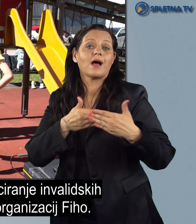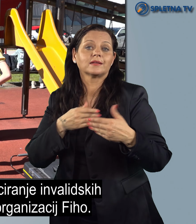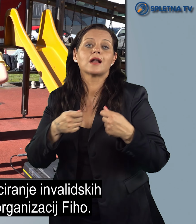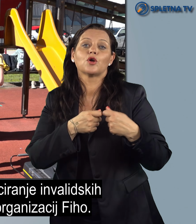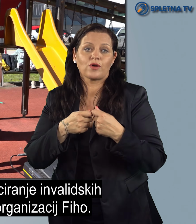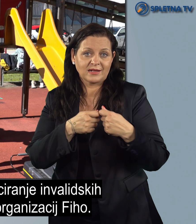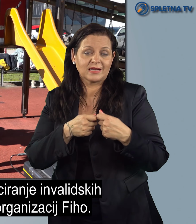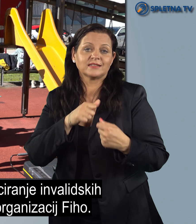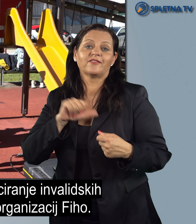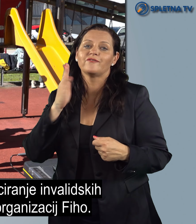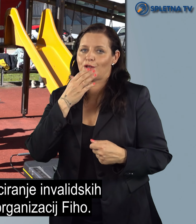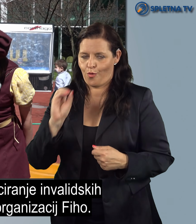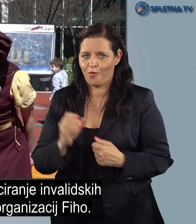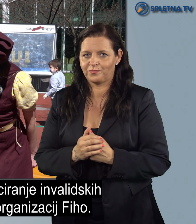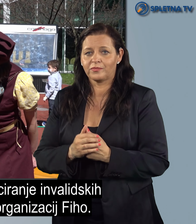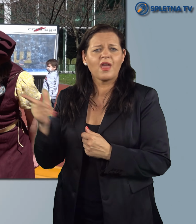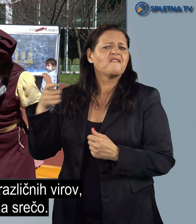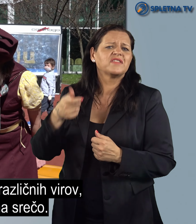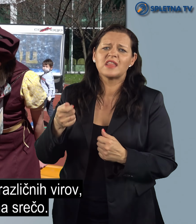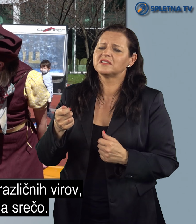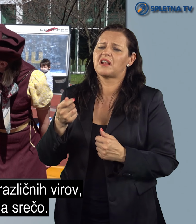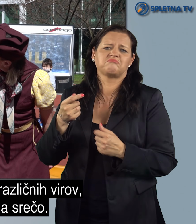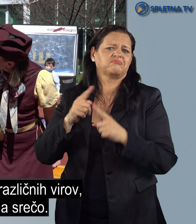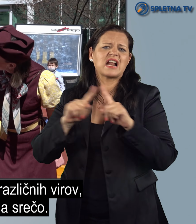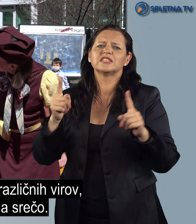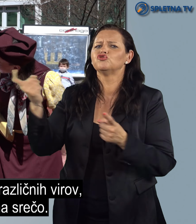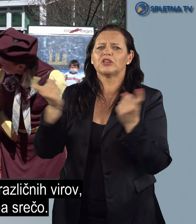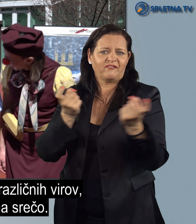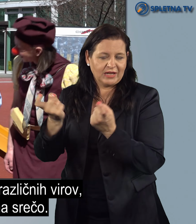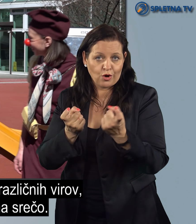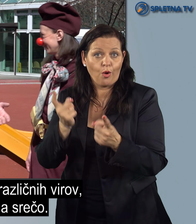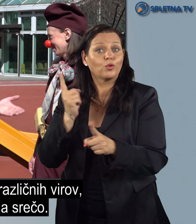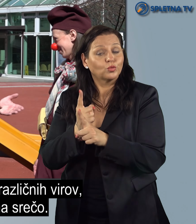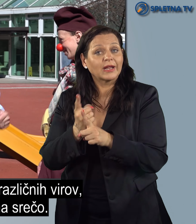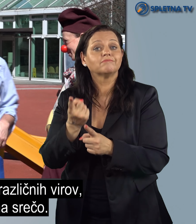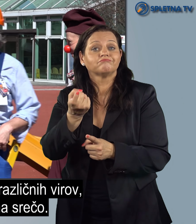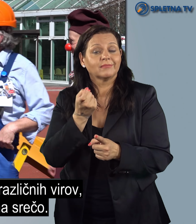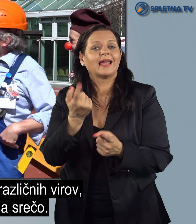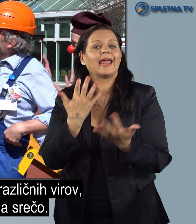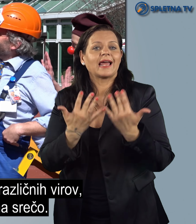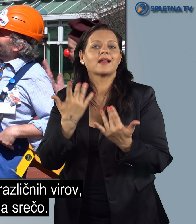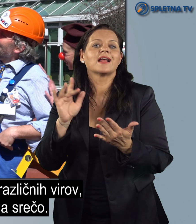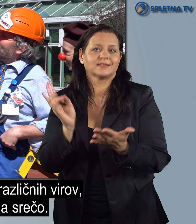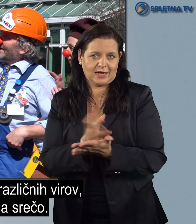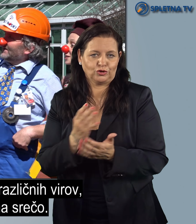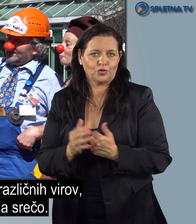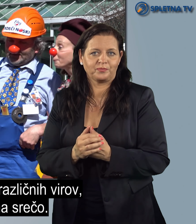humanitarnih organizacij FIHO. Financira se iz različnih virov, tudi iger na srečo.